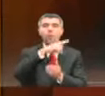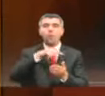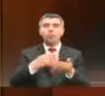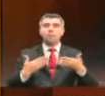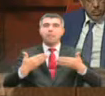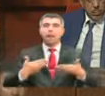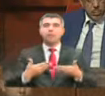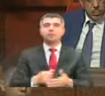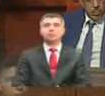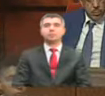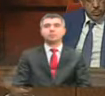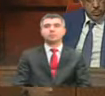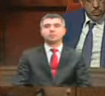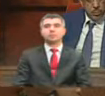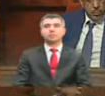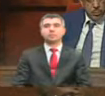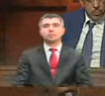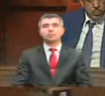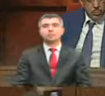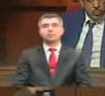إبرلمانين أزول في اللون.